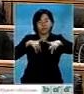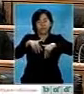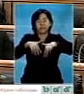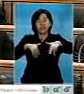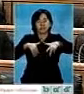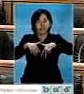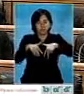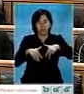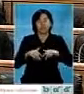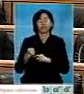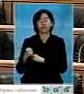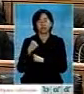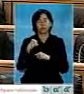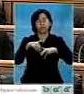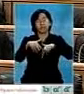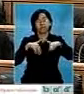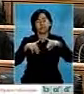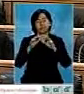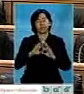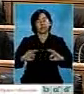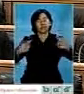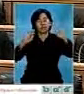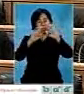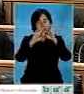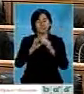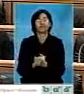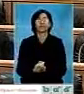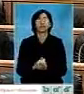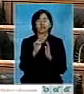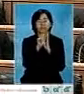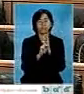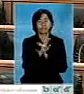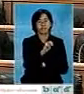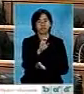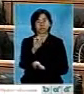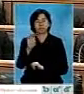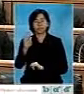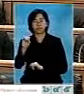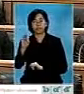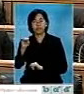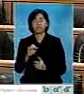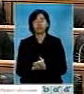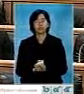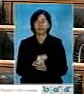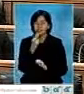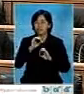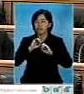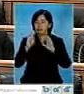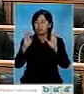นผู้เป็นเจ้าของอำนาจอธิปไตยอย่างมาตรา190เราเห็นชัดเจน